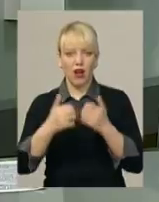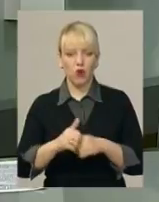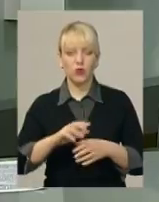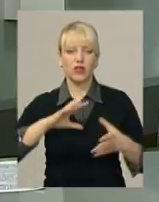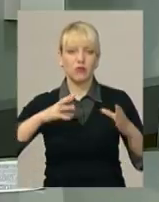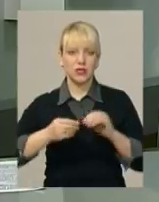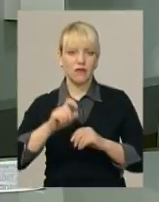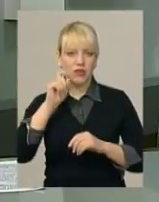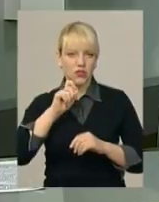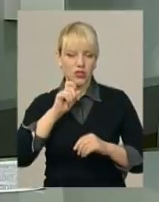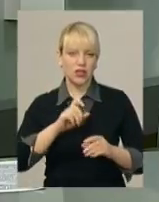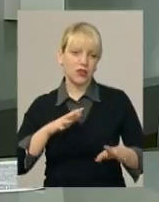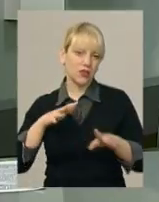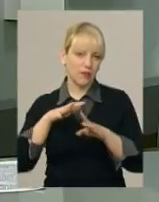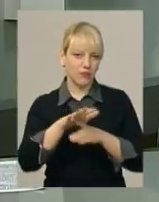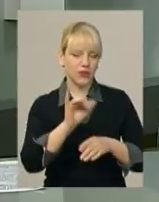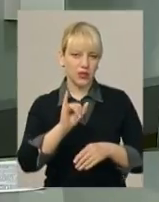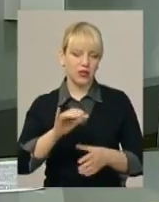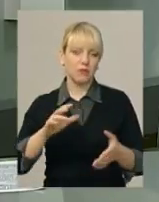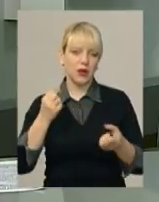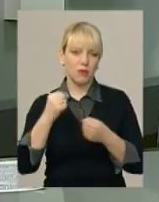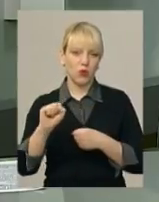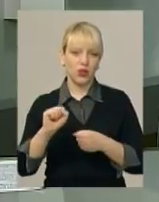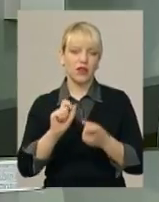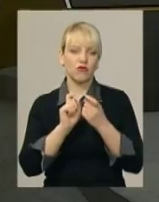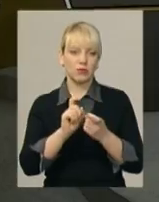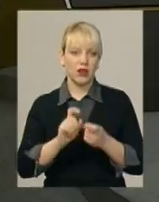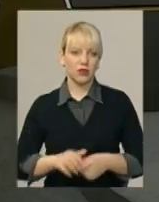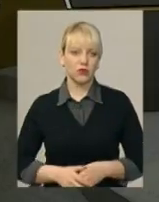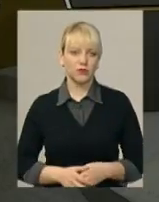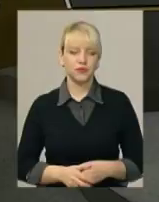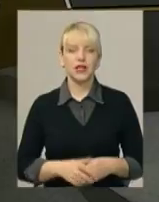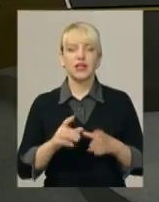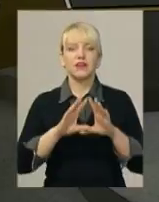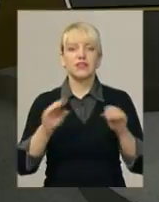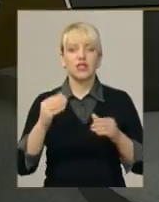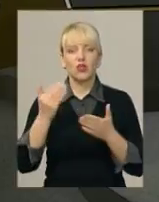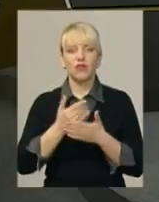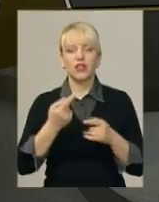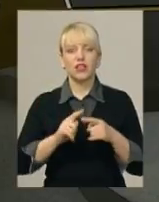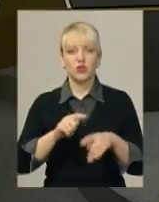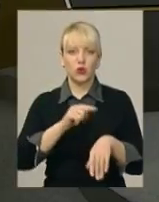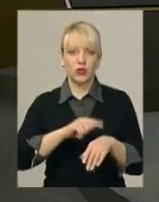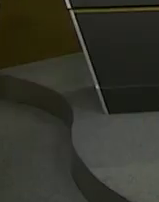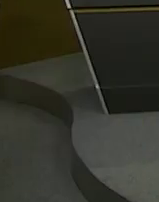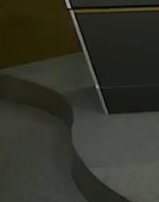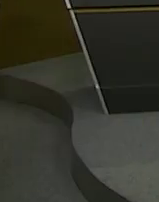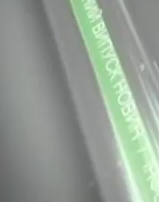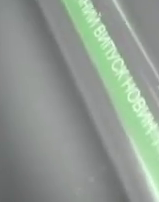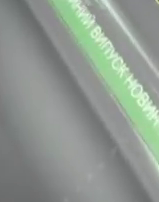реалізували одну з контратак і перемогли в спарингу. Це всі новини на цю годину. Побачимось!